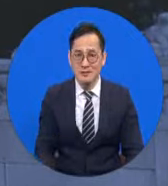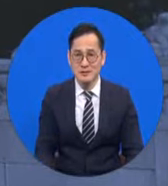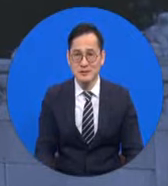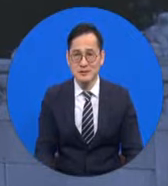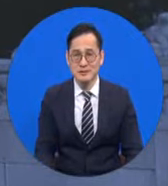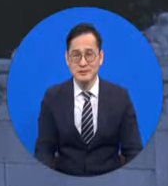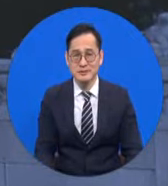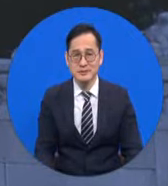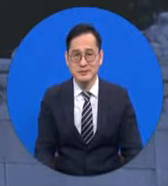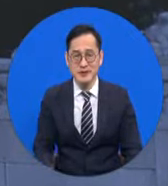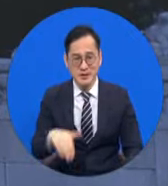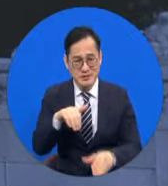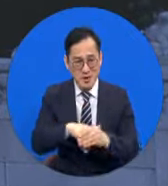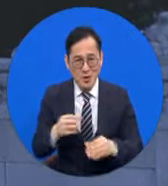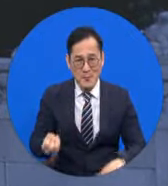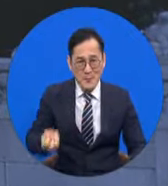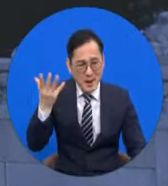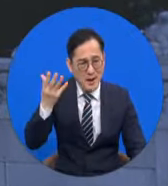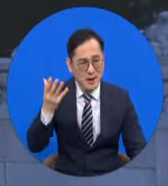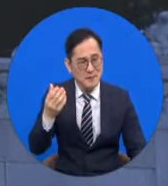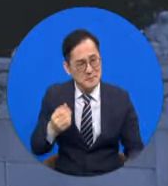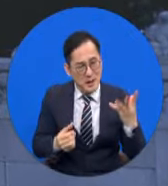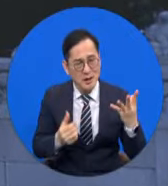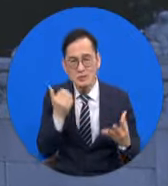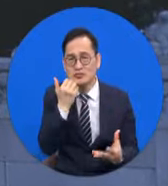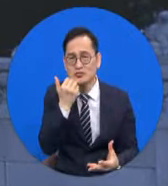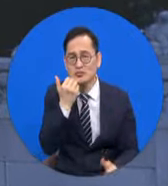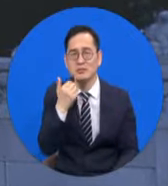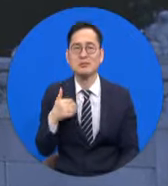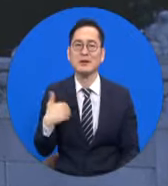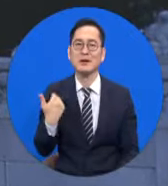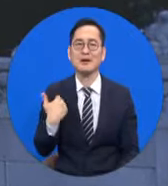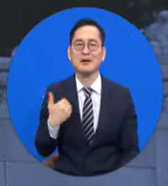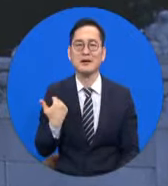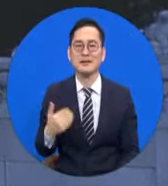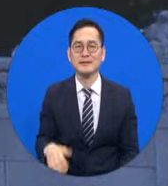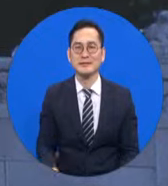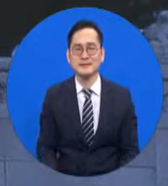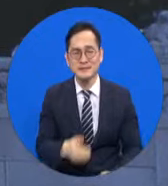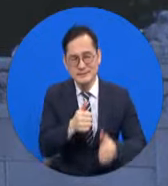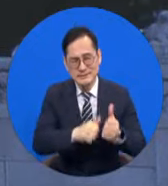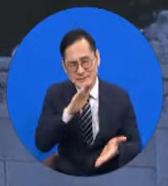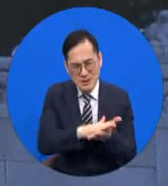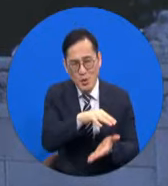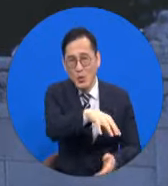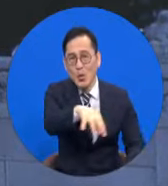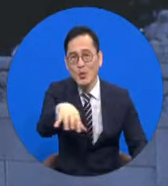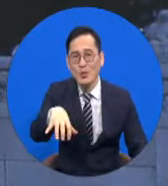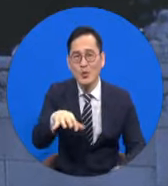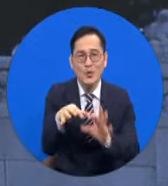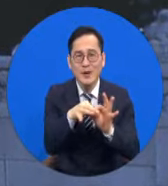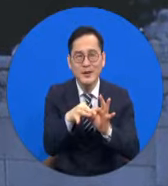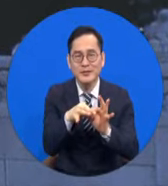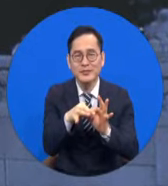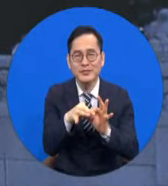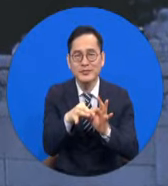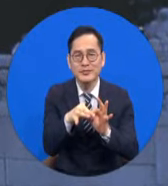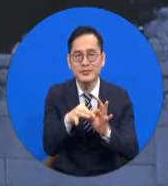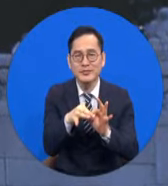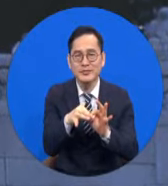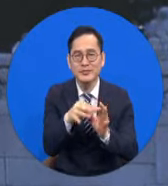승리 정당이 달라질 수 있다라는 겁니다. 자, 그래서 지금부터는 저희가 이 접점지와 관련된 집중적인